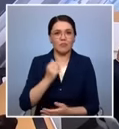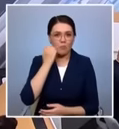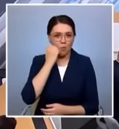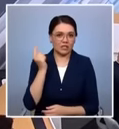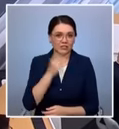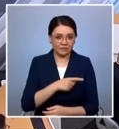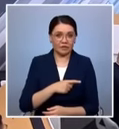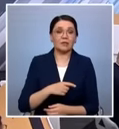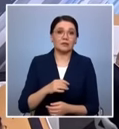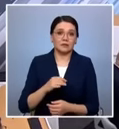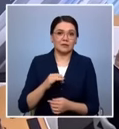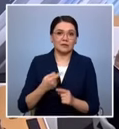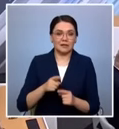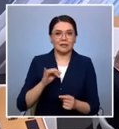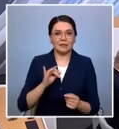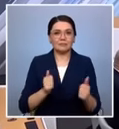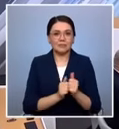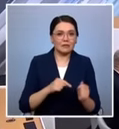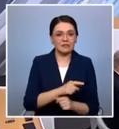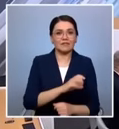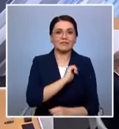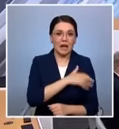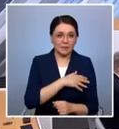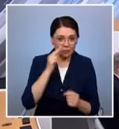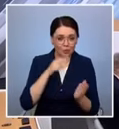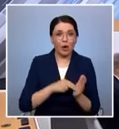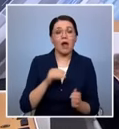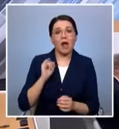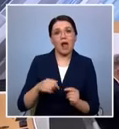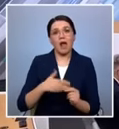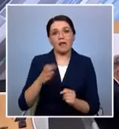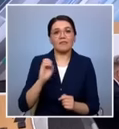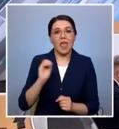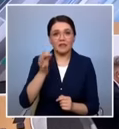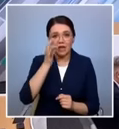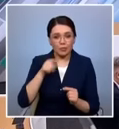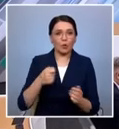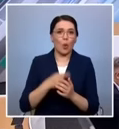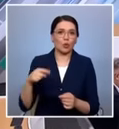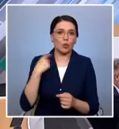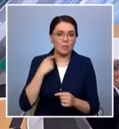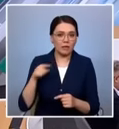собственной прямой линии. Вот, например, конфликт вокруг строительства храма всех святых вблизи археологического